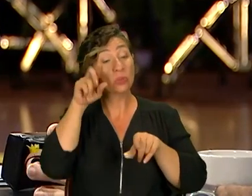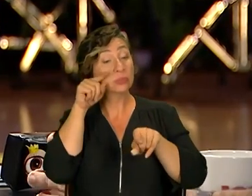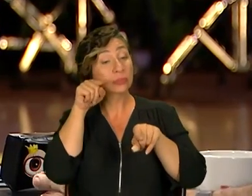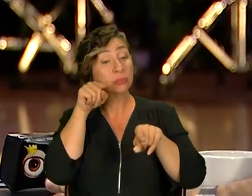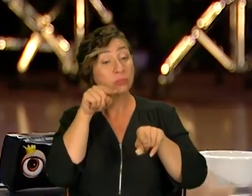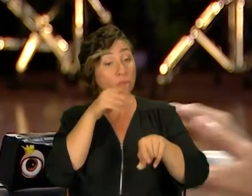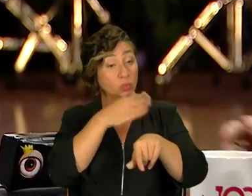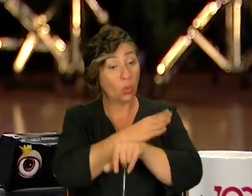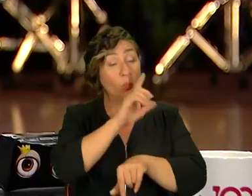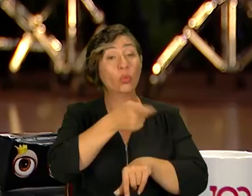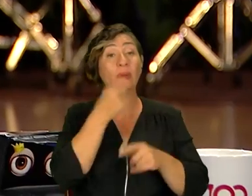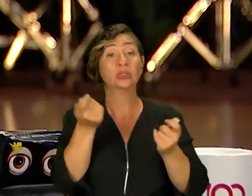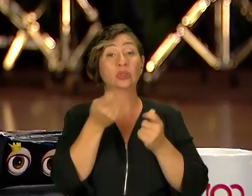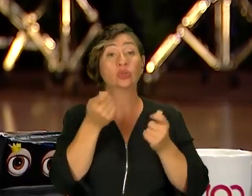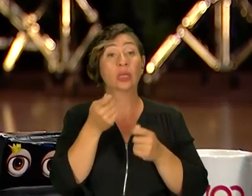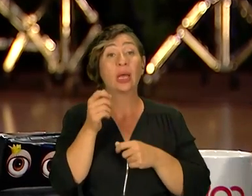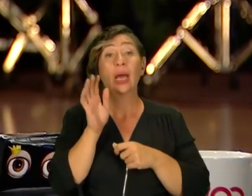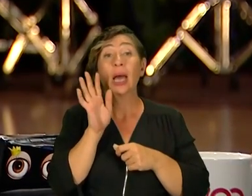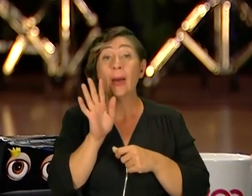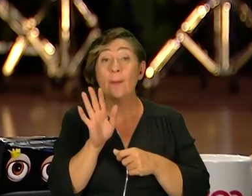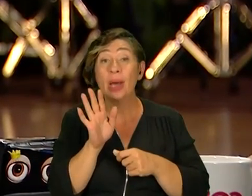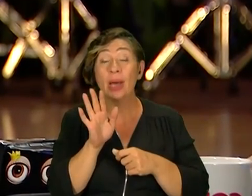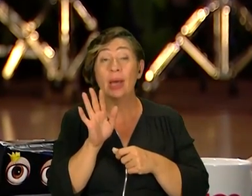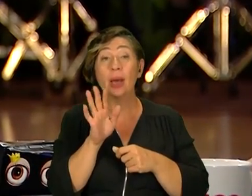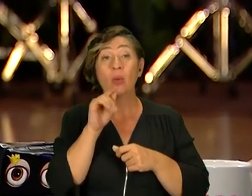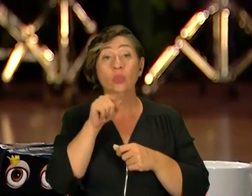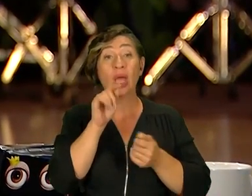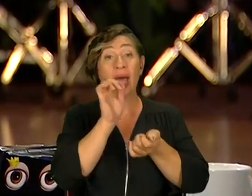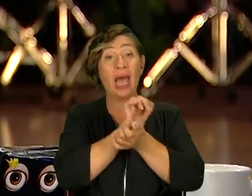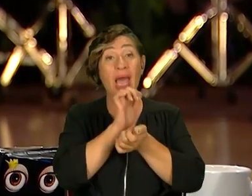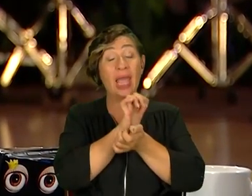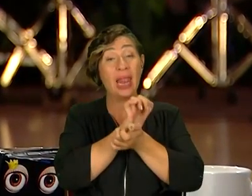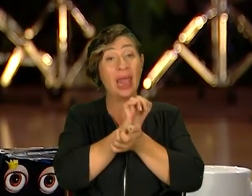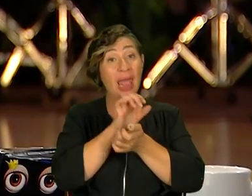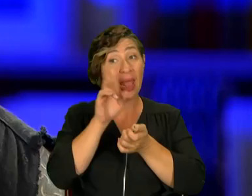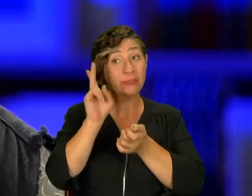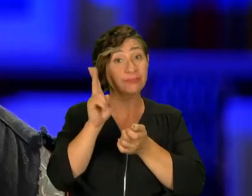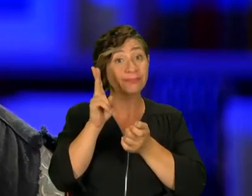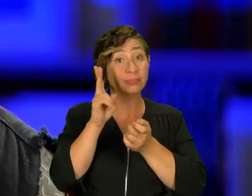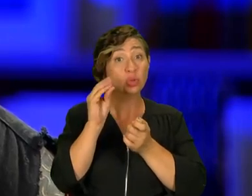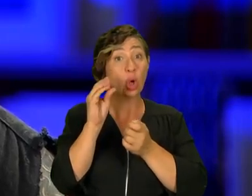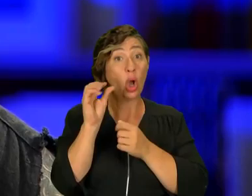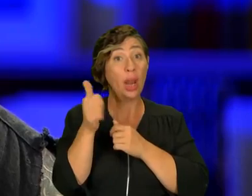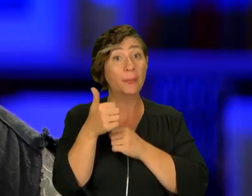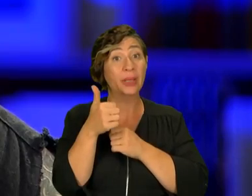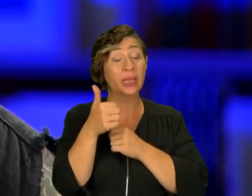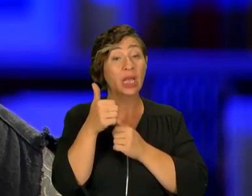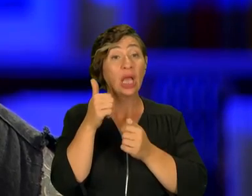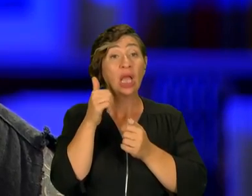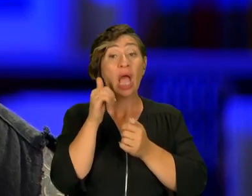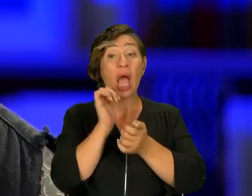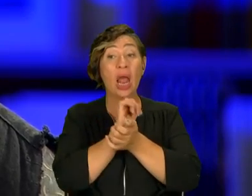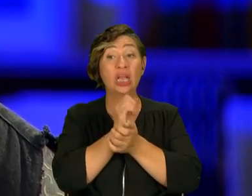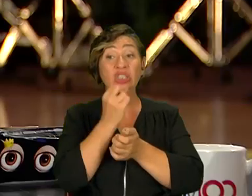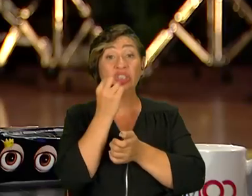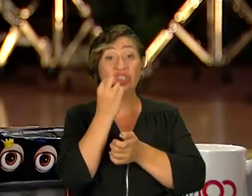ve doğruyu bulmaya çalışıyorlar. Tabii fakat ki. Fakat burada ailelerin rolü çok önemli. Kesinlikle. Aile çift